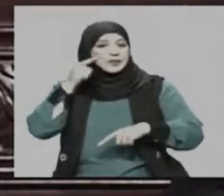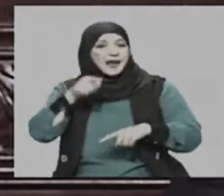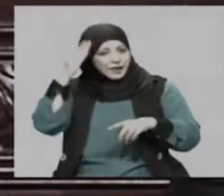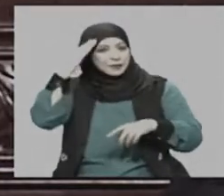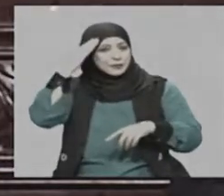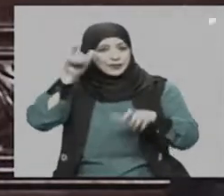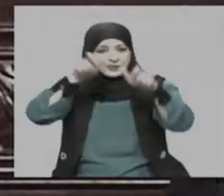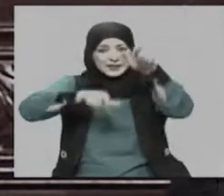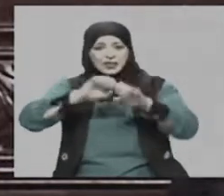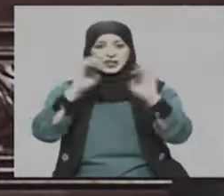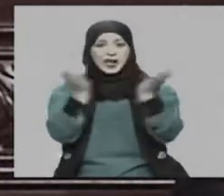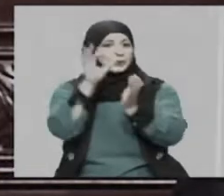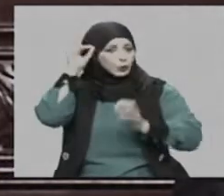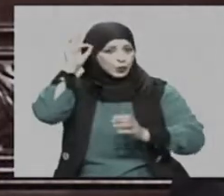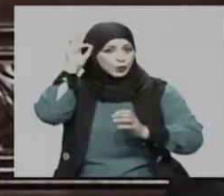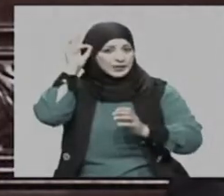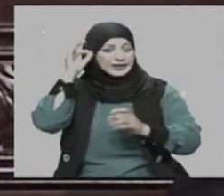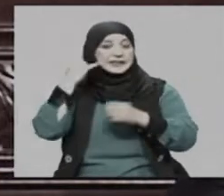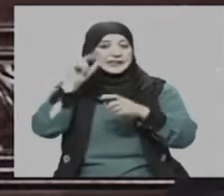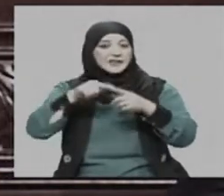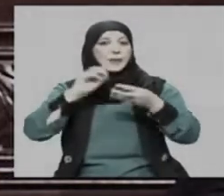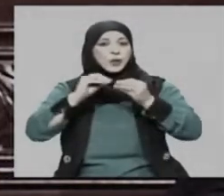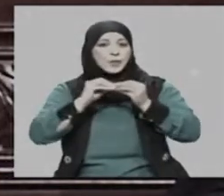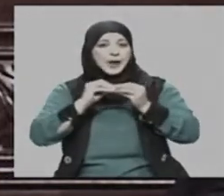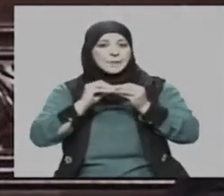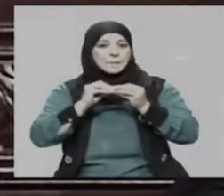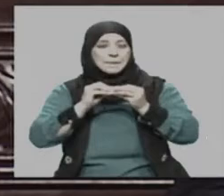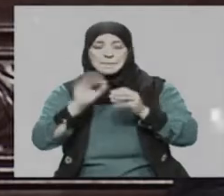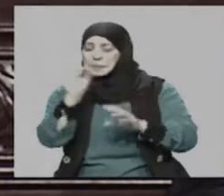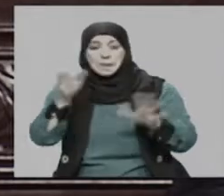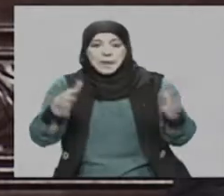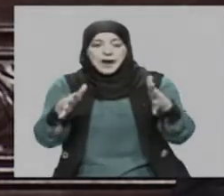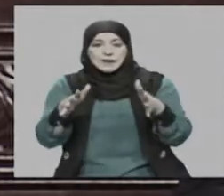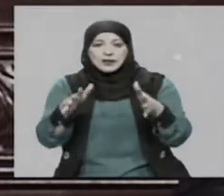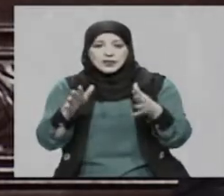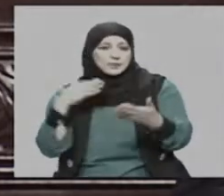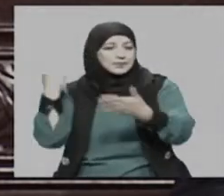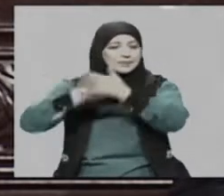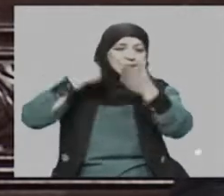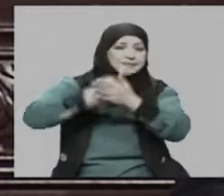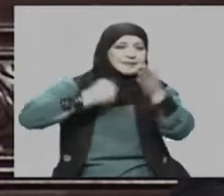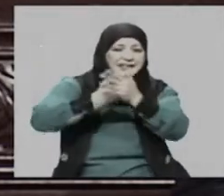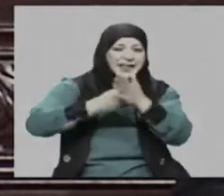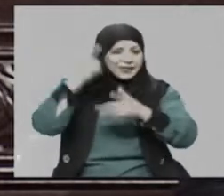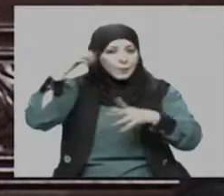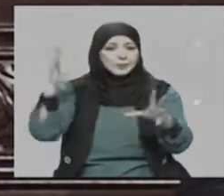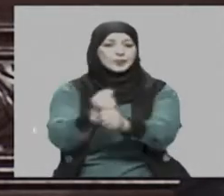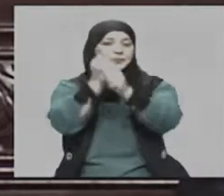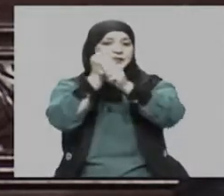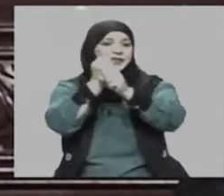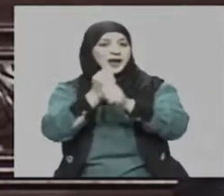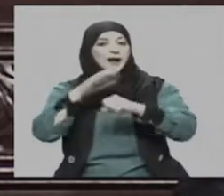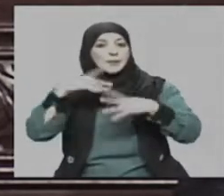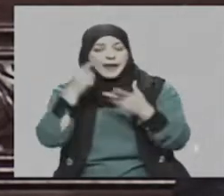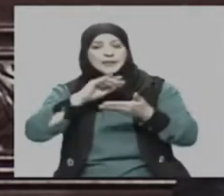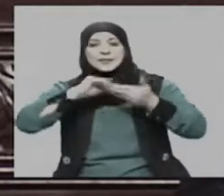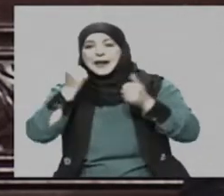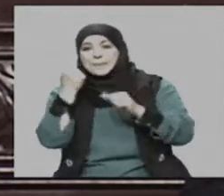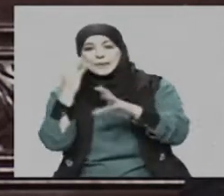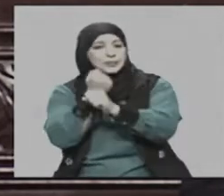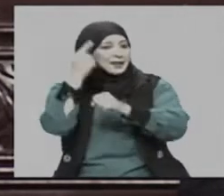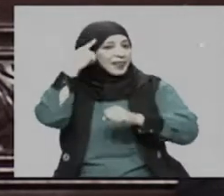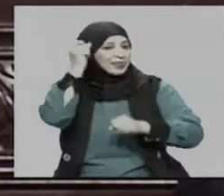المعارك الكبيرة ما تخوفوش ويخرج منها. يخرج منها بسلامات يخرج منها